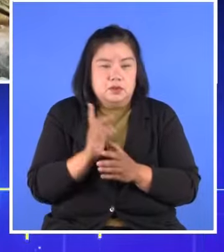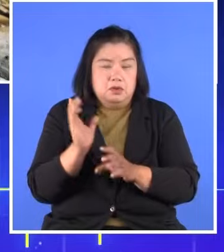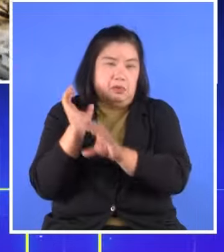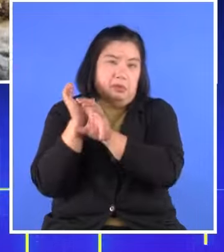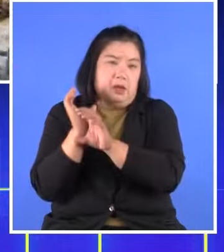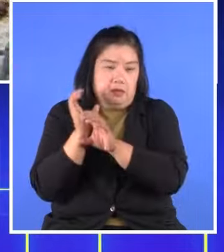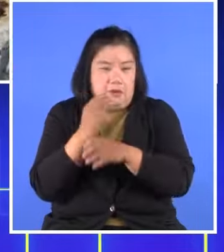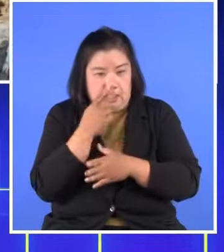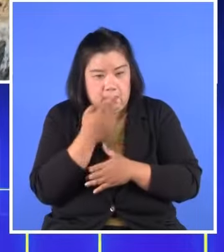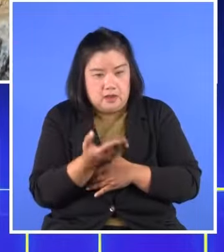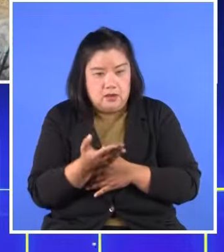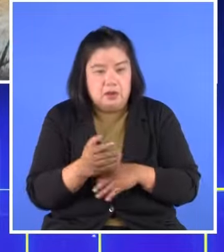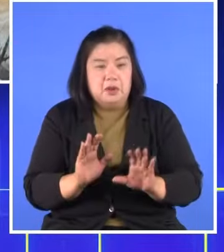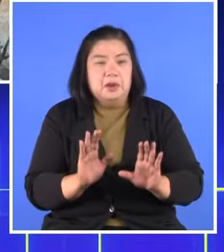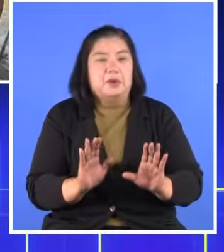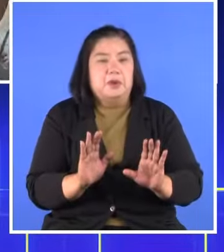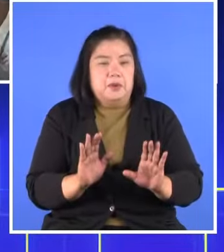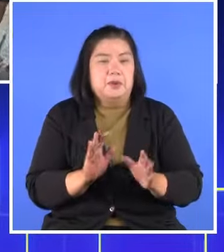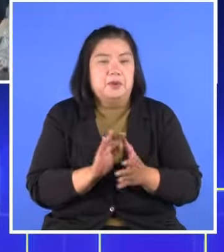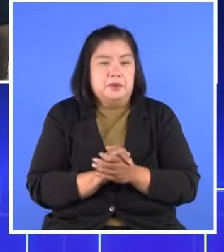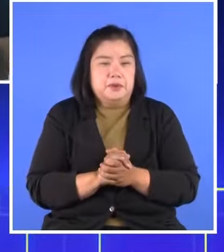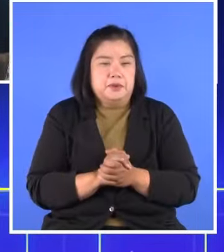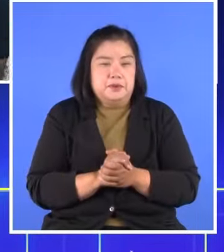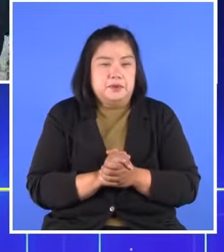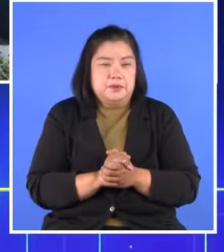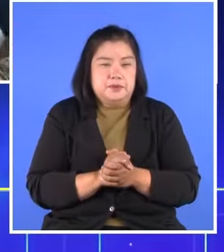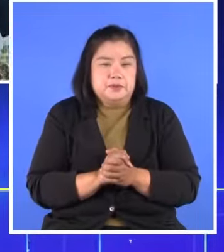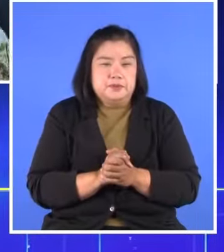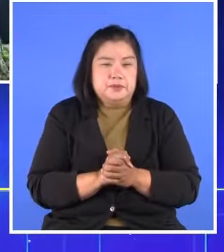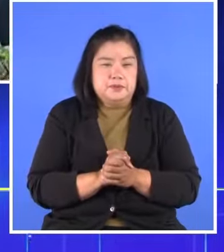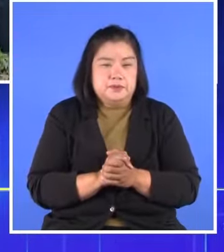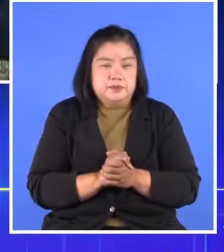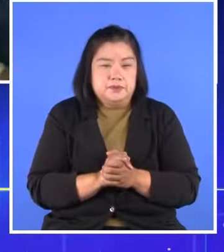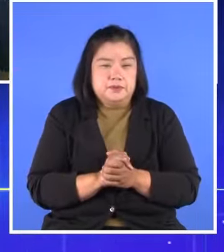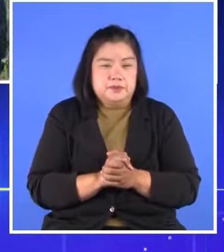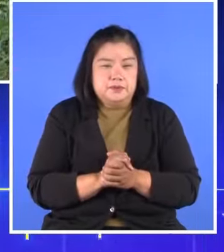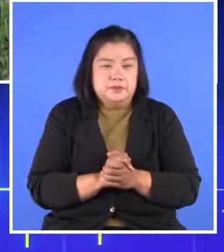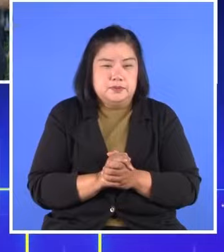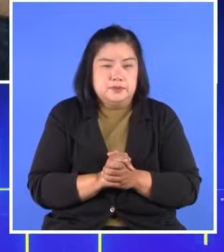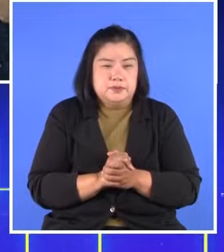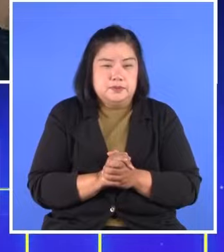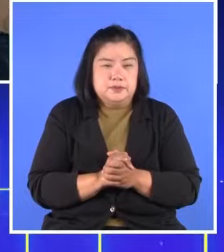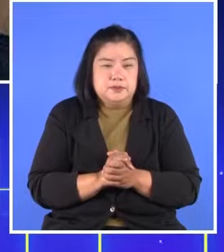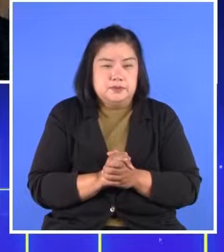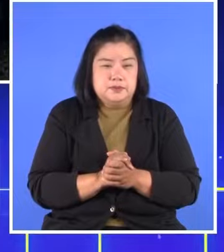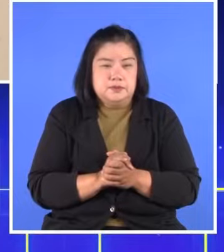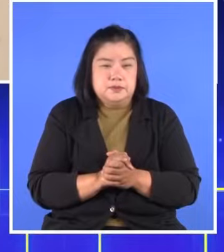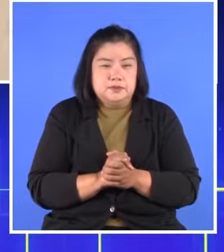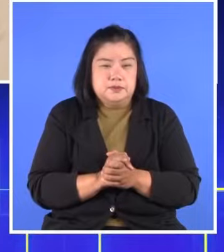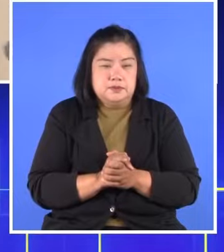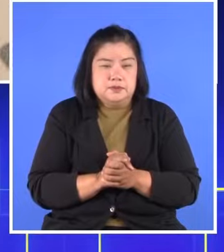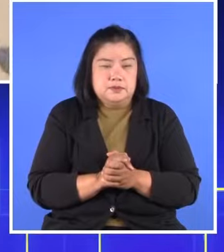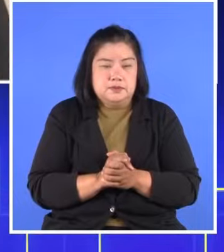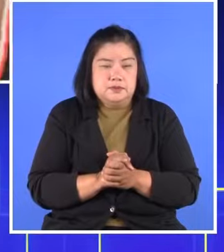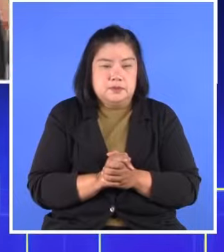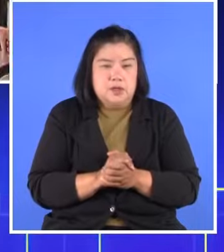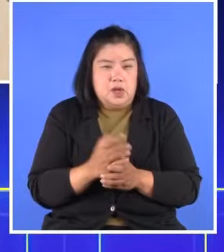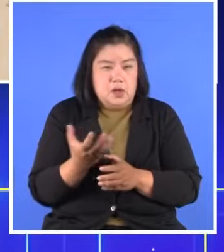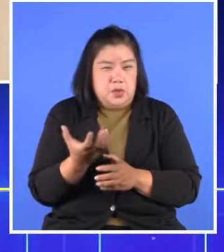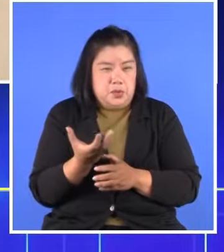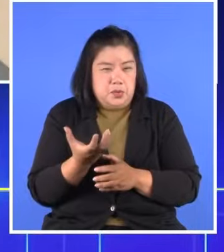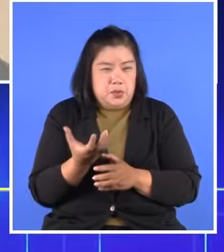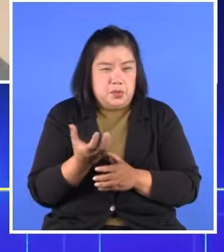กันน่ะ 3-4คนต้องเดินดีๆนะเออเนี่ยฮะซ้ายขวาซ้ายเลยนะคะโหเนี่ยตัวใหญ่อ่านี่เเรียกว่าไกทองแบกชาราวัน